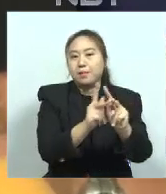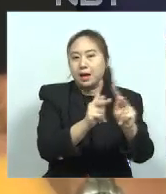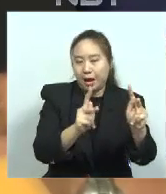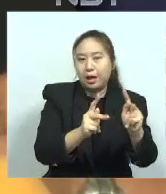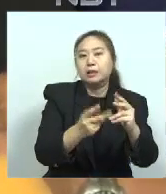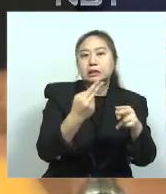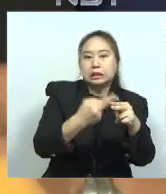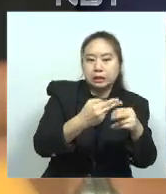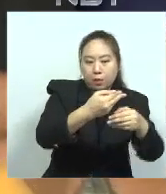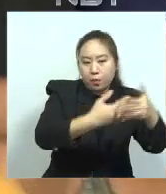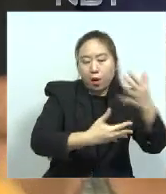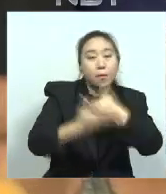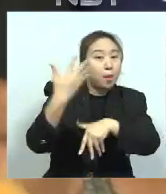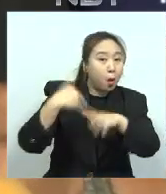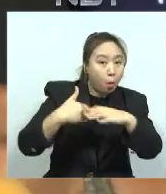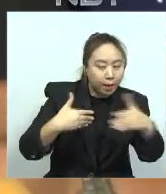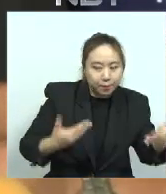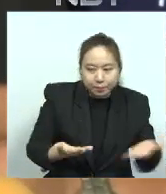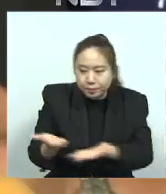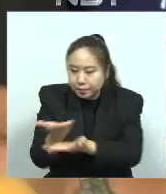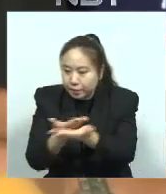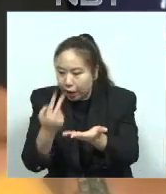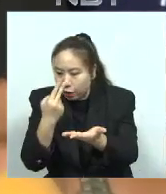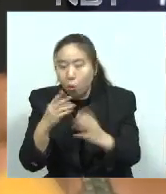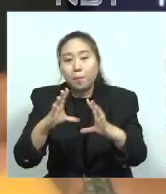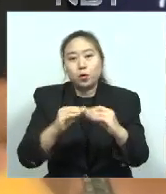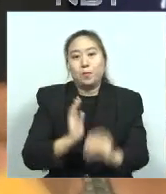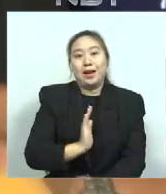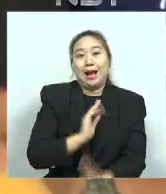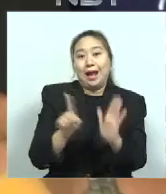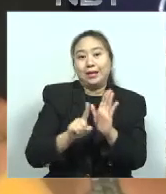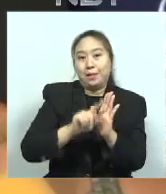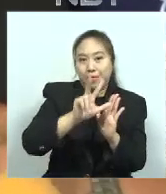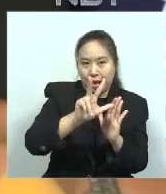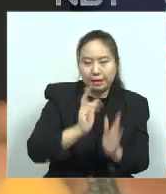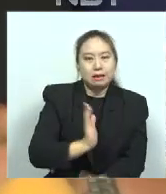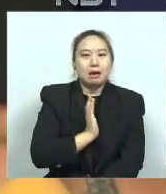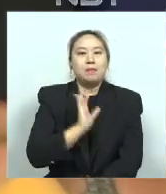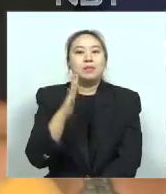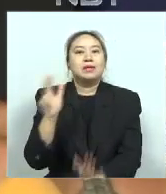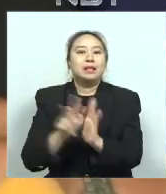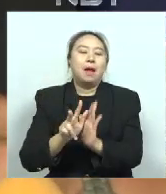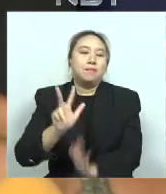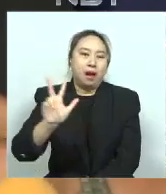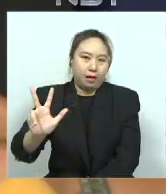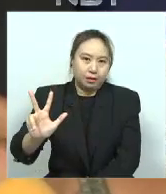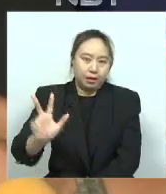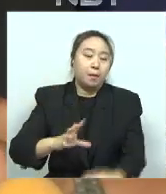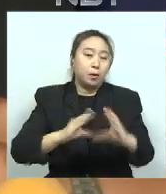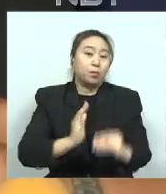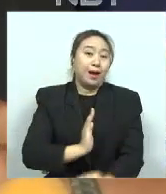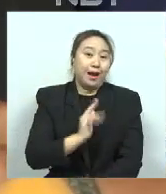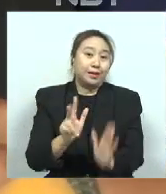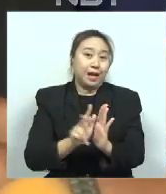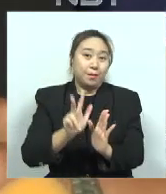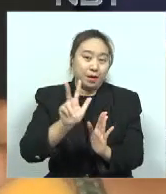าดูโดยเปิดประชุมกันเป็นทางการ3ครั้งไม่เป็นทางการ3ครั้งทางการ3ครั้งนั้นประชุมที่มูลนิธิ